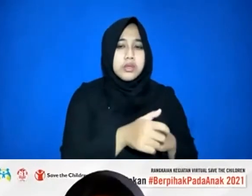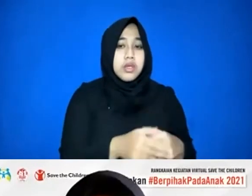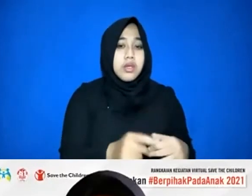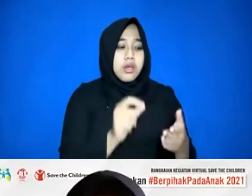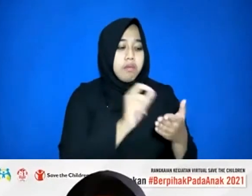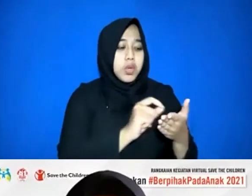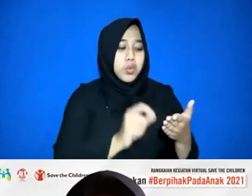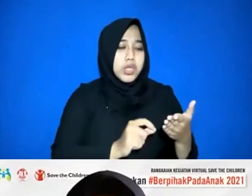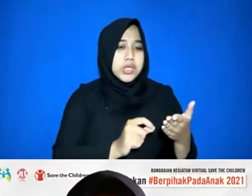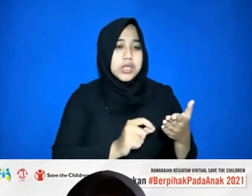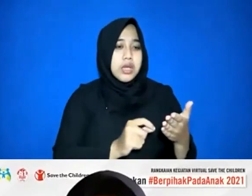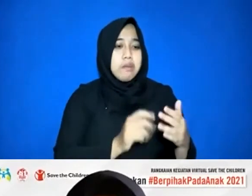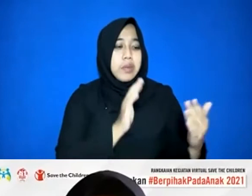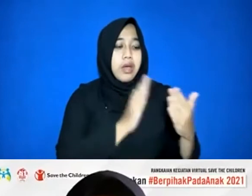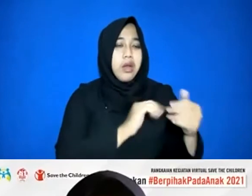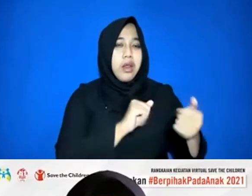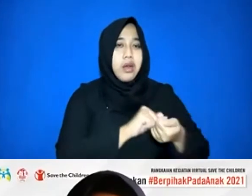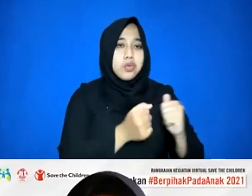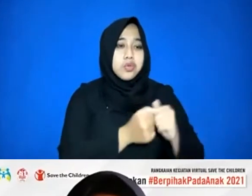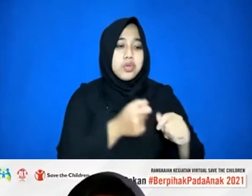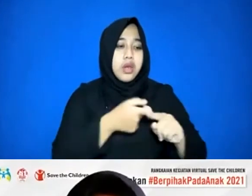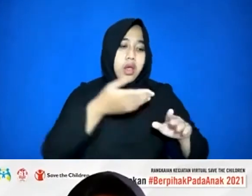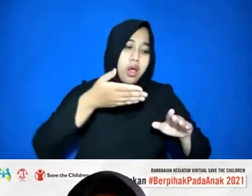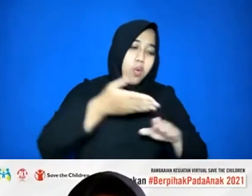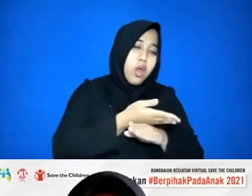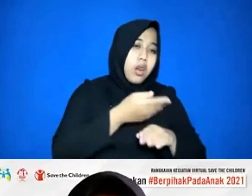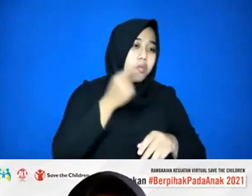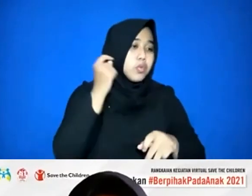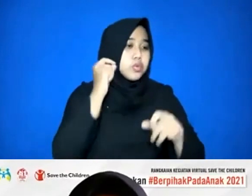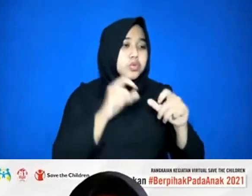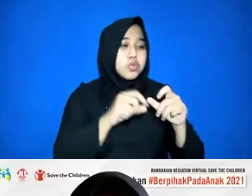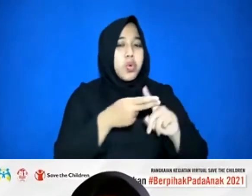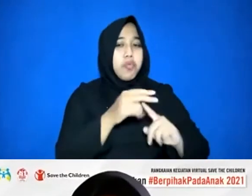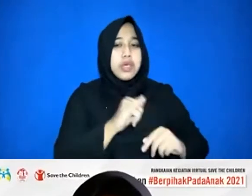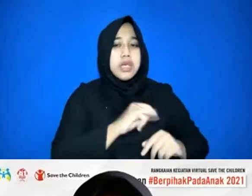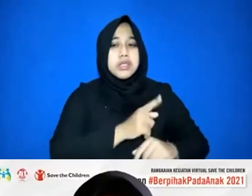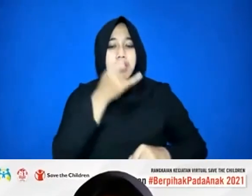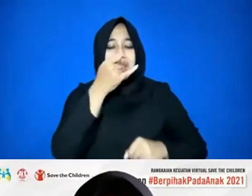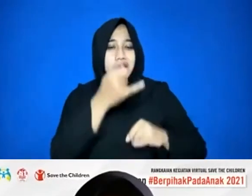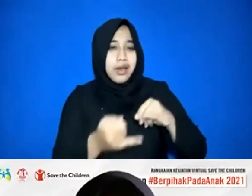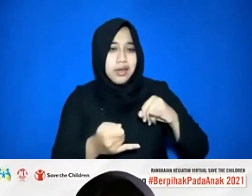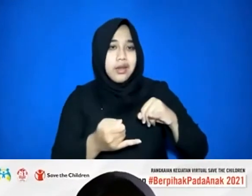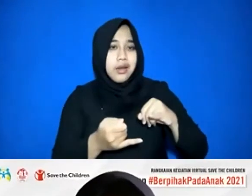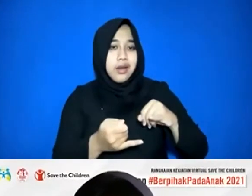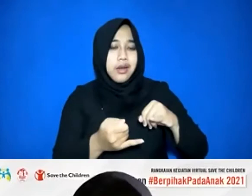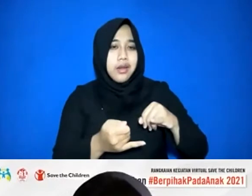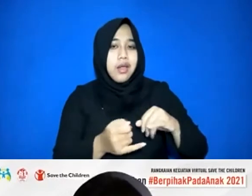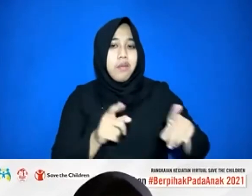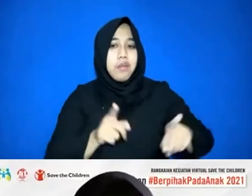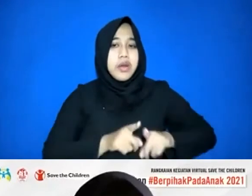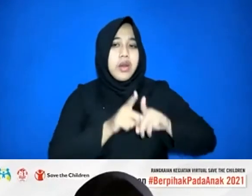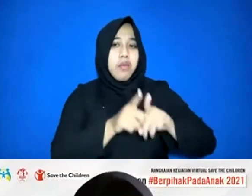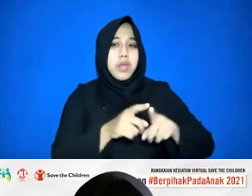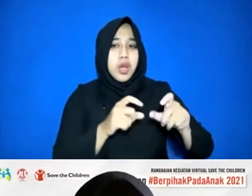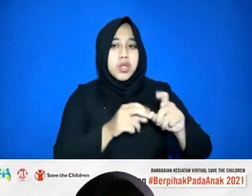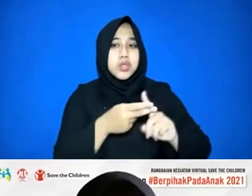penulisan dalam hal penanganan kasus dari awal di Mbak Sofi penanganan sampai dengan terakhir ada pendampingan di Mbak